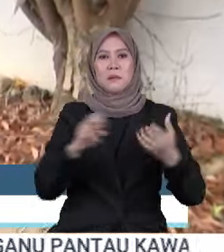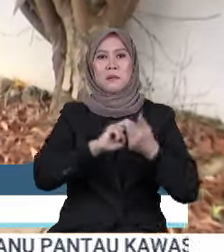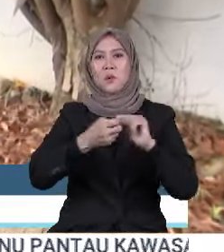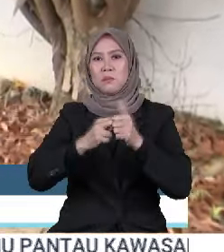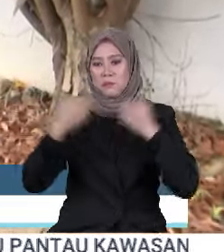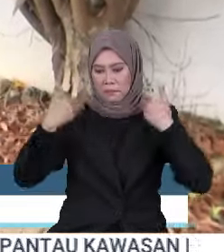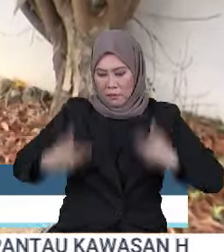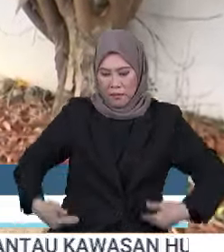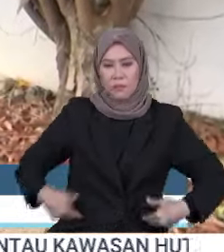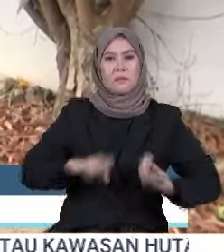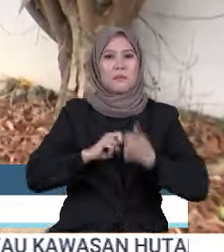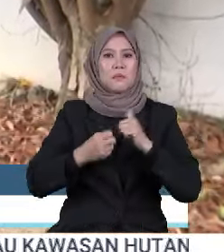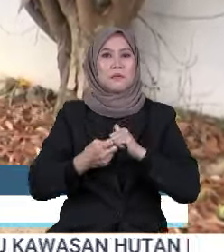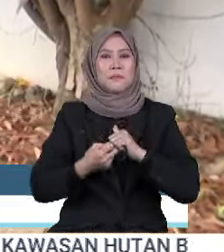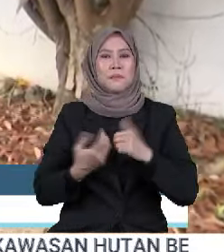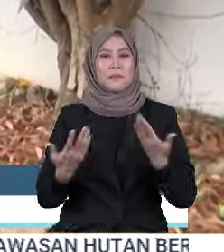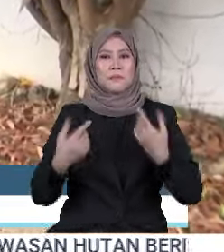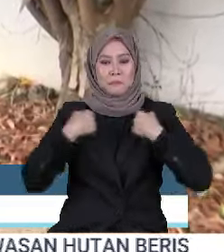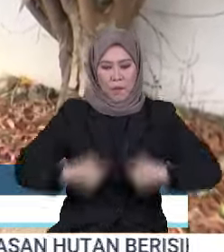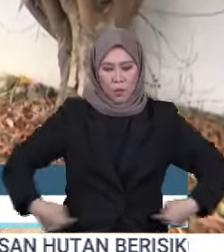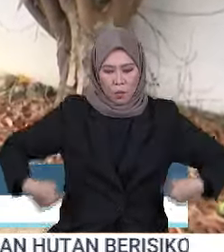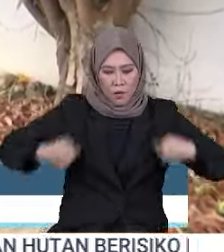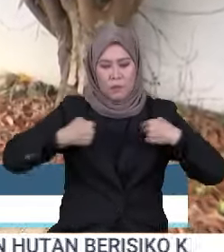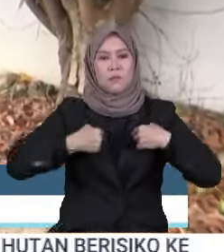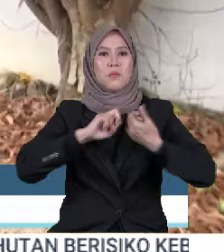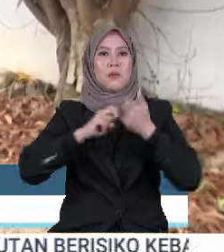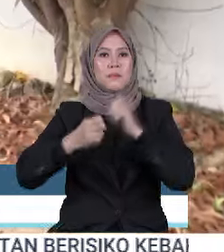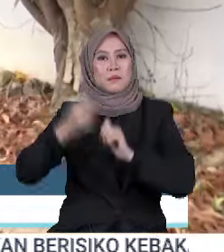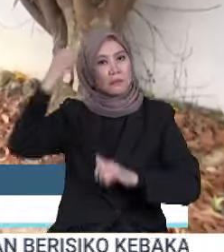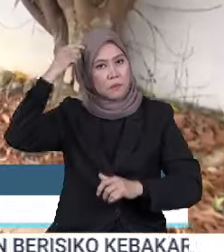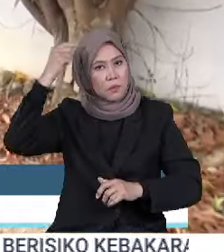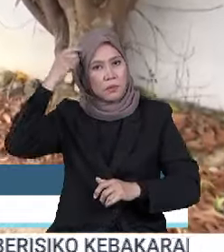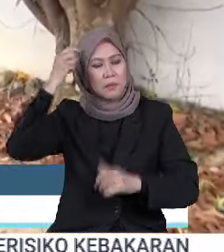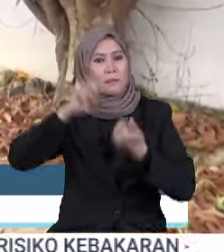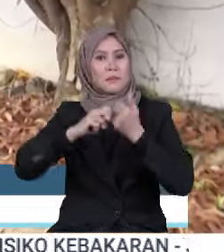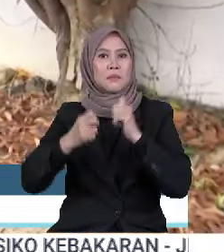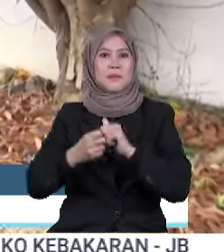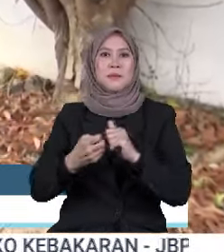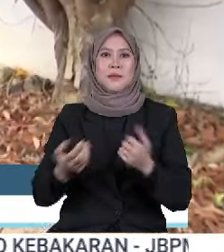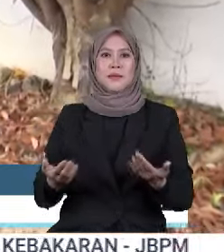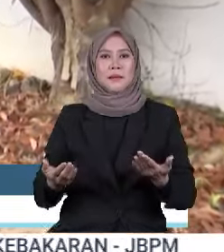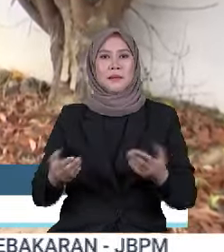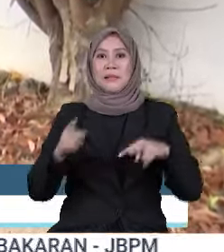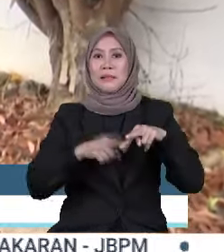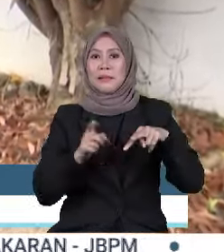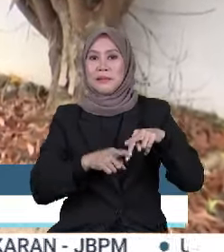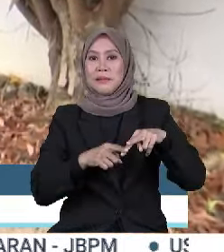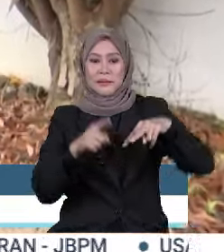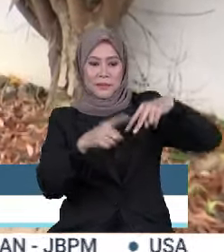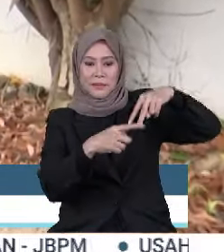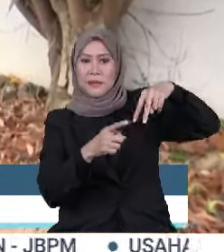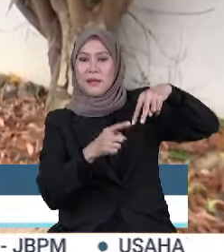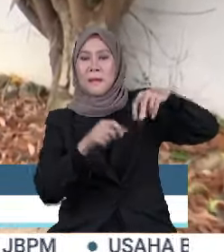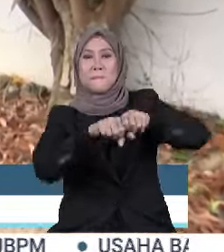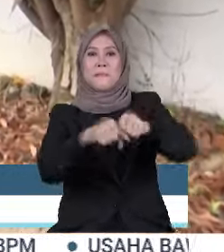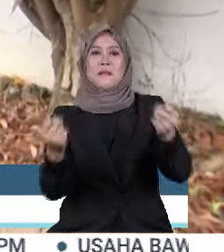badan dia, macam melibatkan dengan paru-paru, otak, dia punya kaki kiri kanan